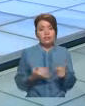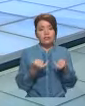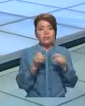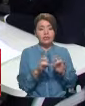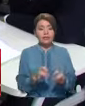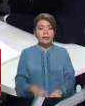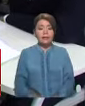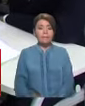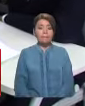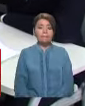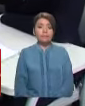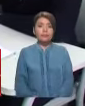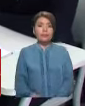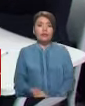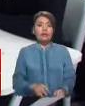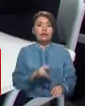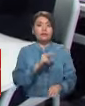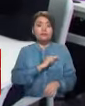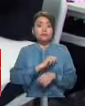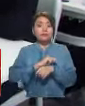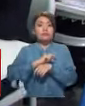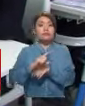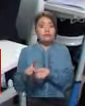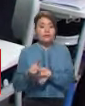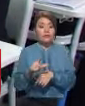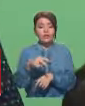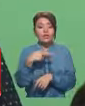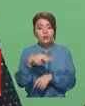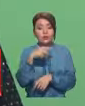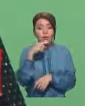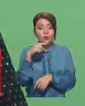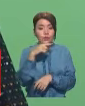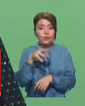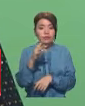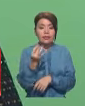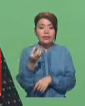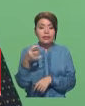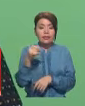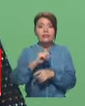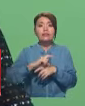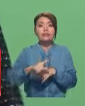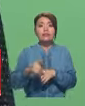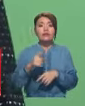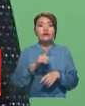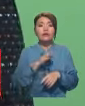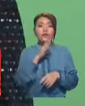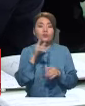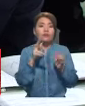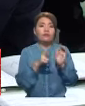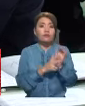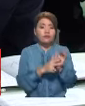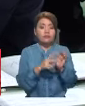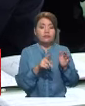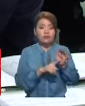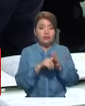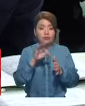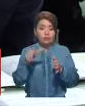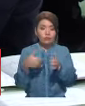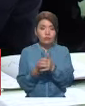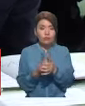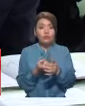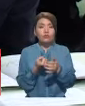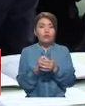Ермак. Рабочий день учителя русского языка и литературы Сании Баймагамбетовой начинается в половине восьмого утра и не прекращается практически